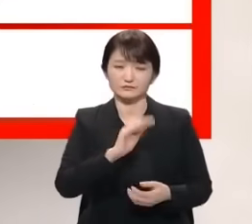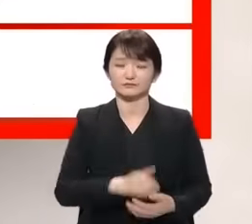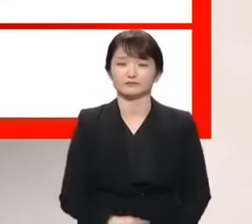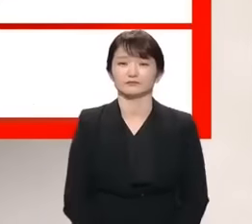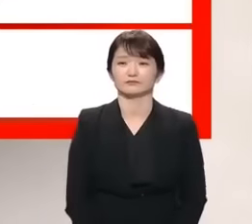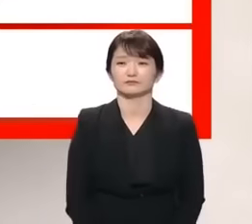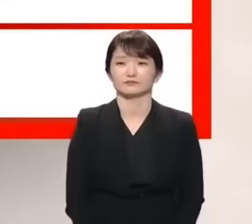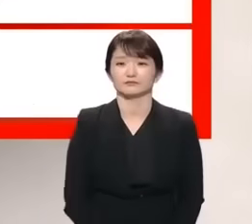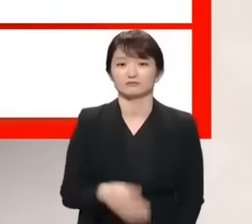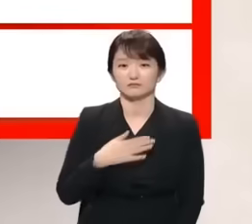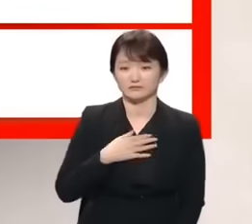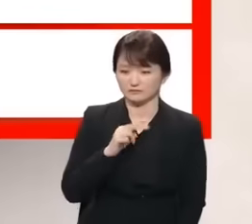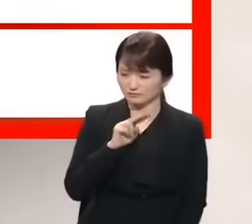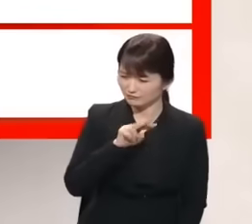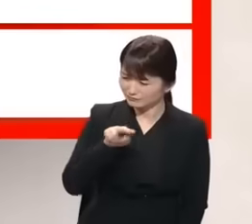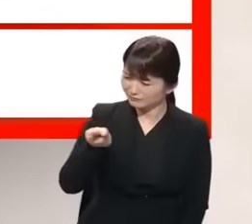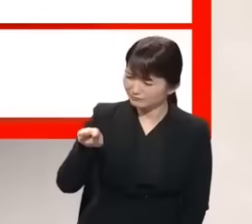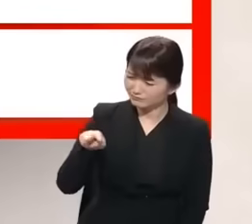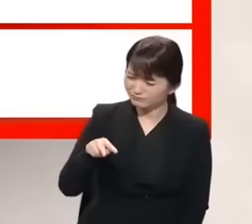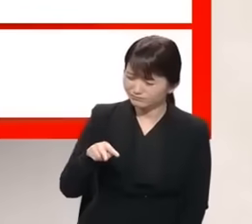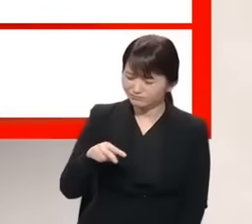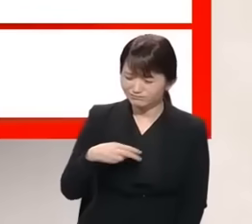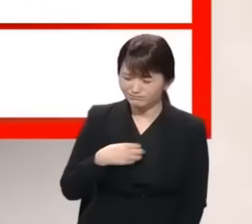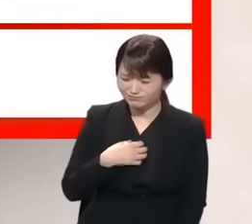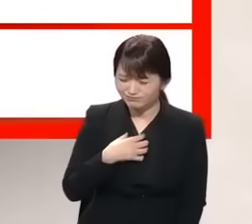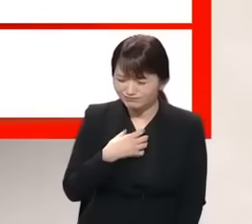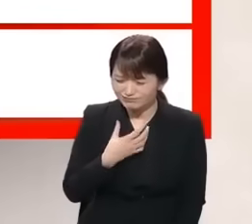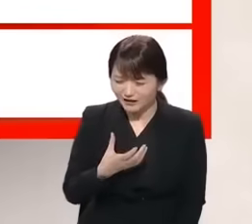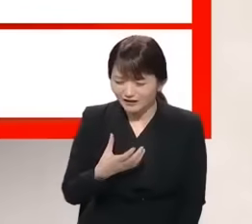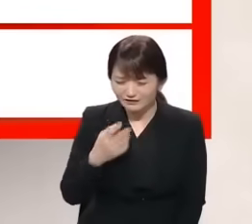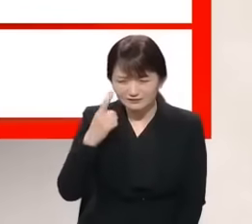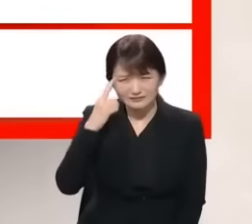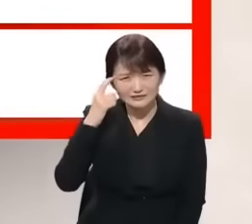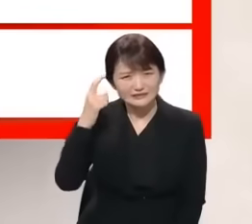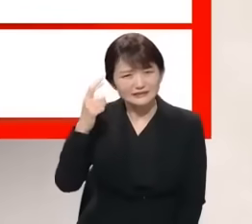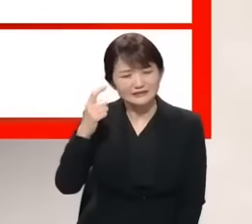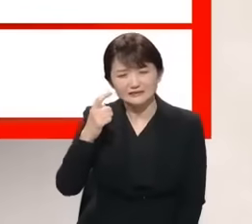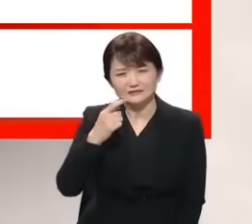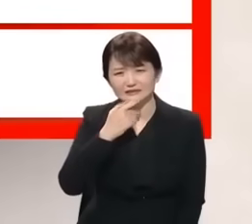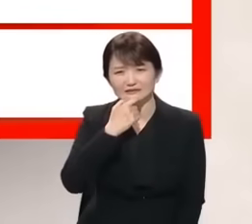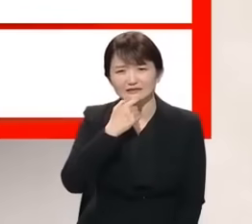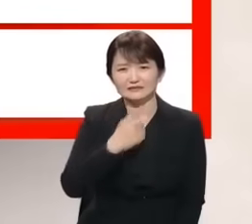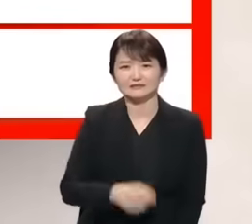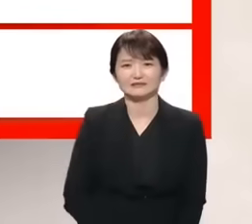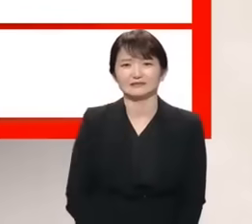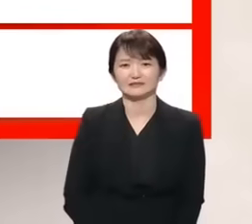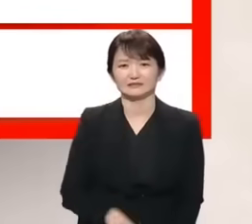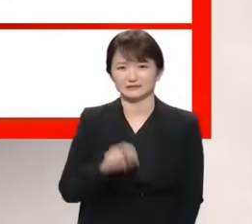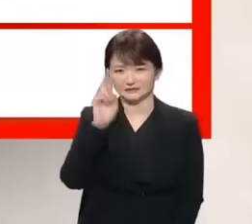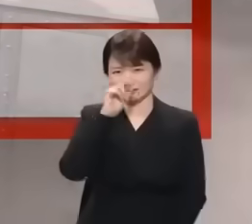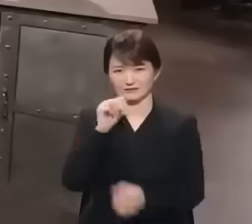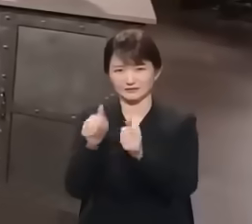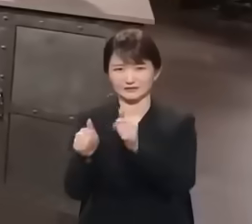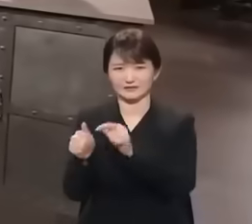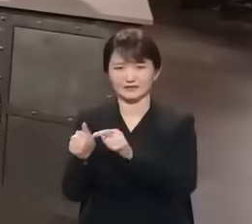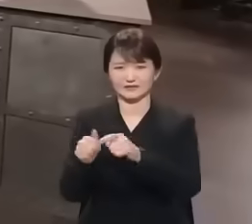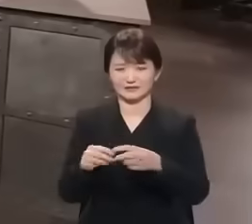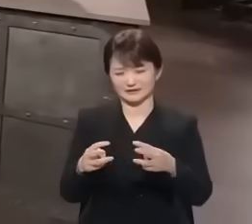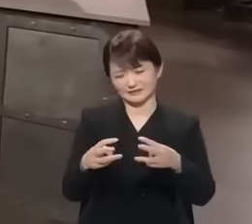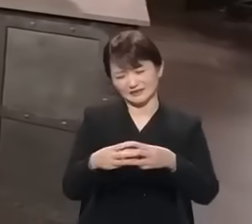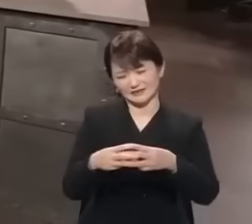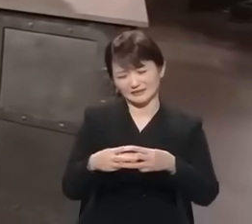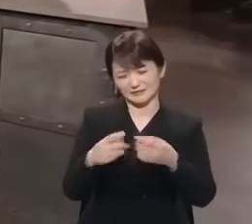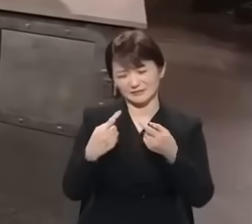저는 그냥 보는 것 자체로 비가 상하네요 아 상상이 돼서 그러니깐요 자 박지훈 변호사님이 또 이제 삼겹살